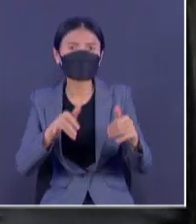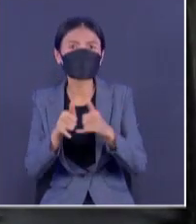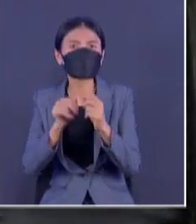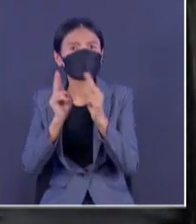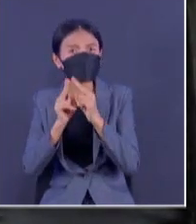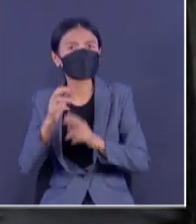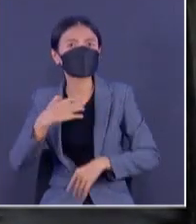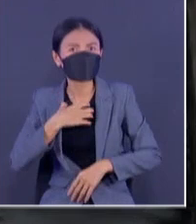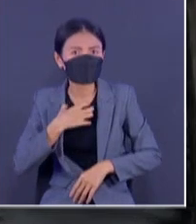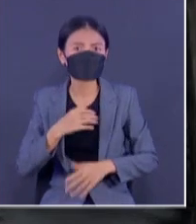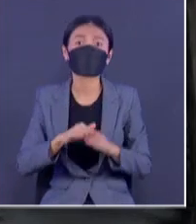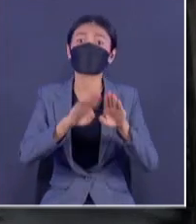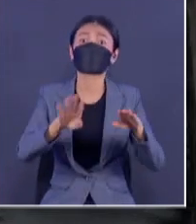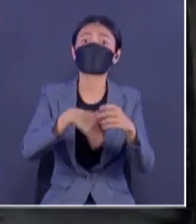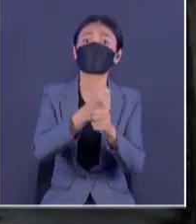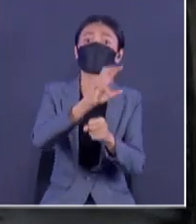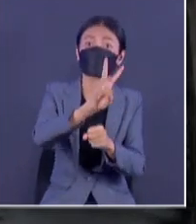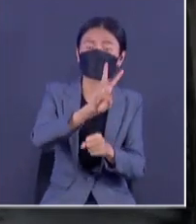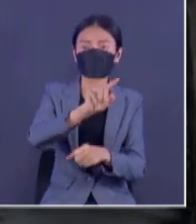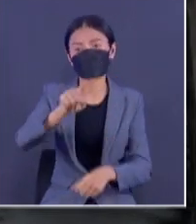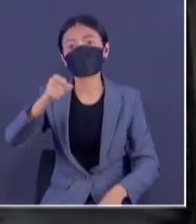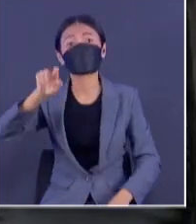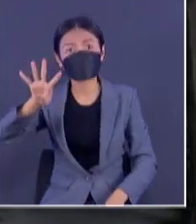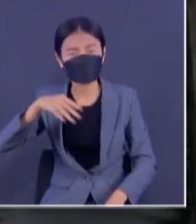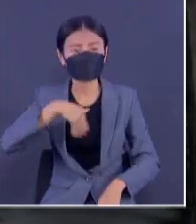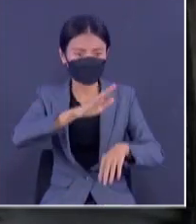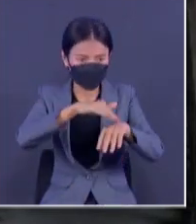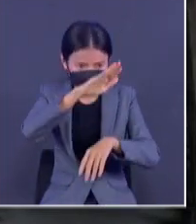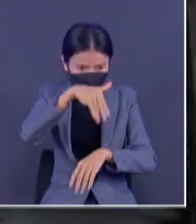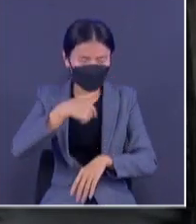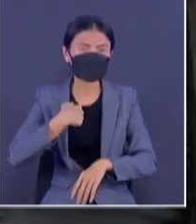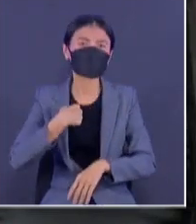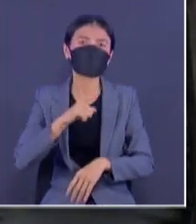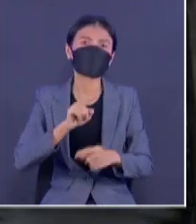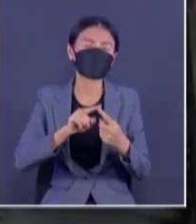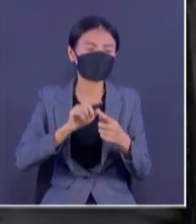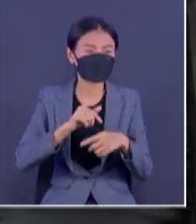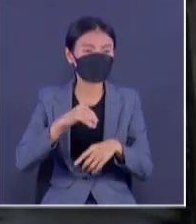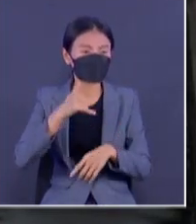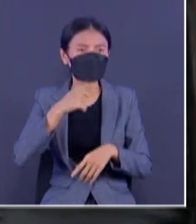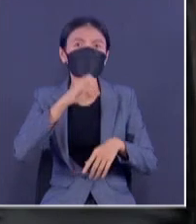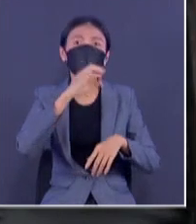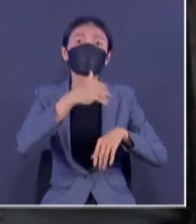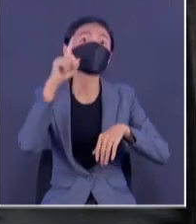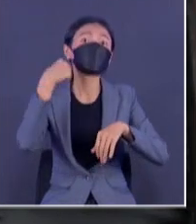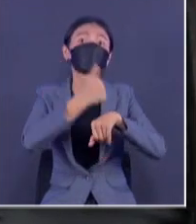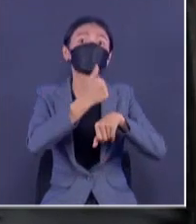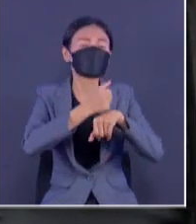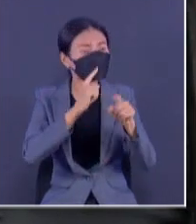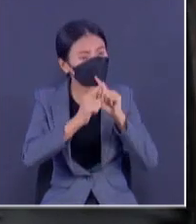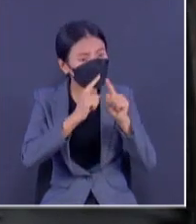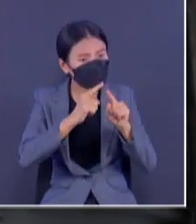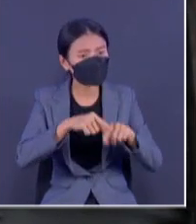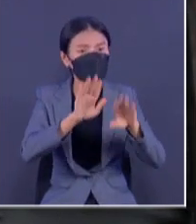ติดต่อเด็กหญิงที่อายุ16ปี14ปีเนี่ยมาร่วมประเวณีซึ่งบางคนเนี่ยได้ติดต่อเด็ก2คน3คนมาร่ว